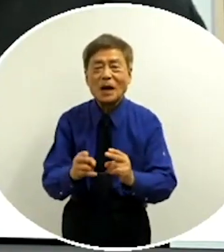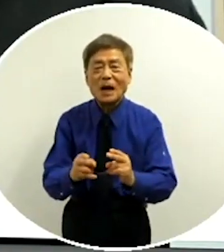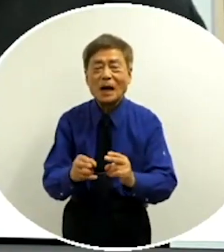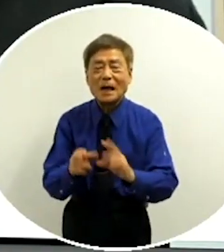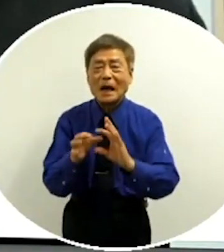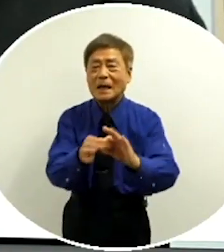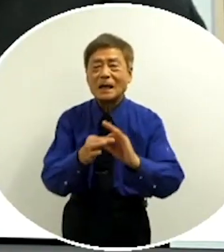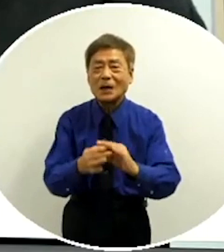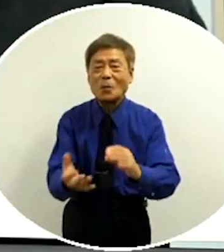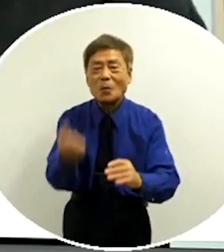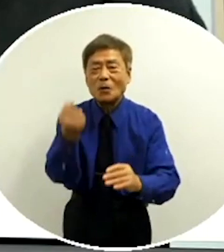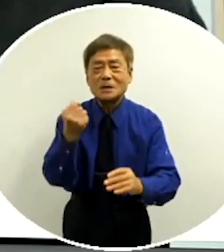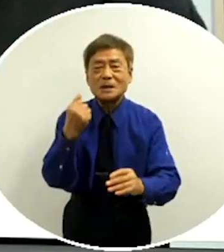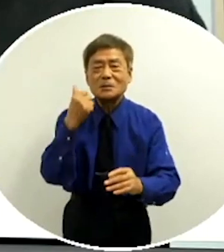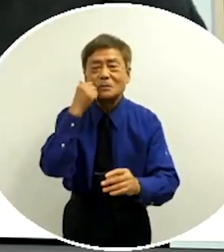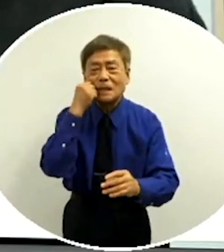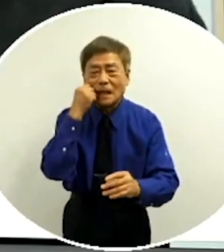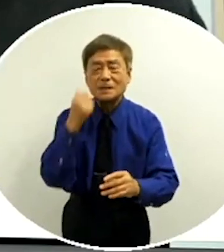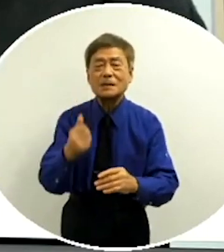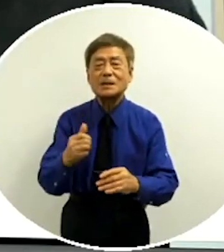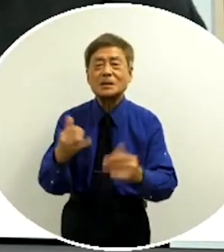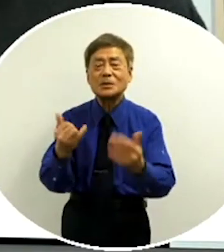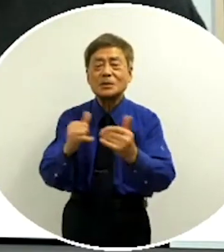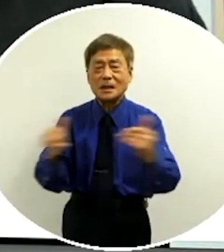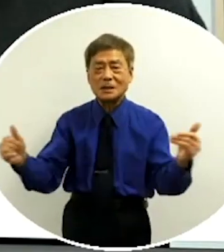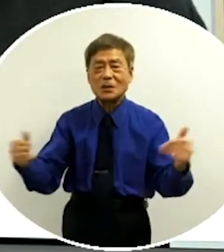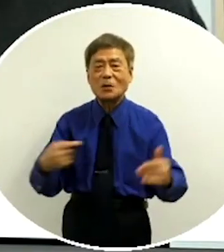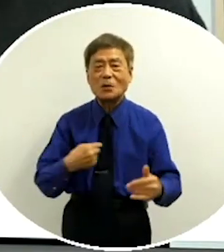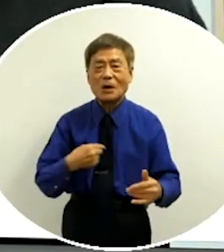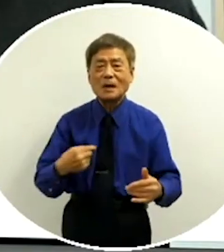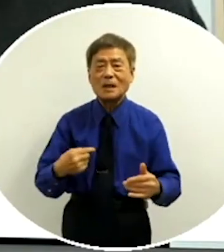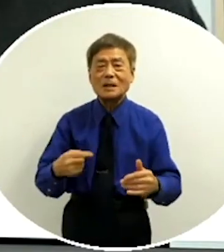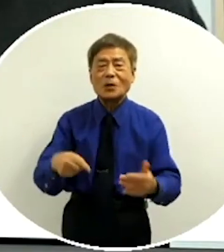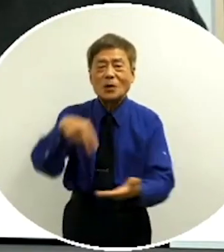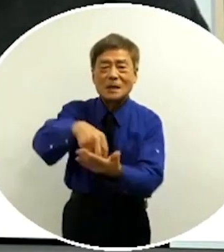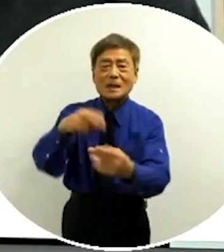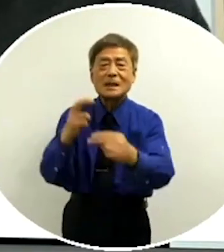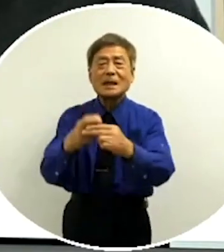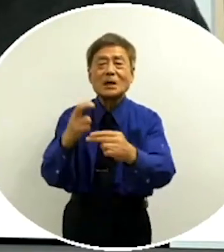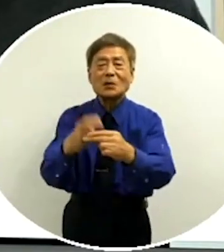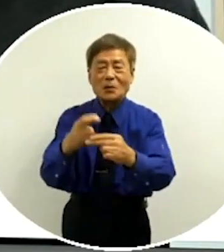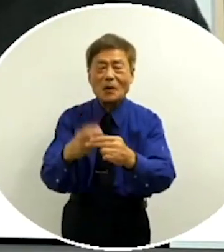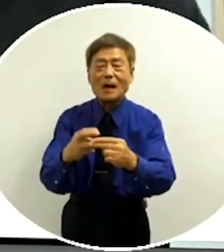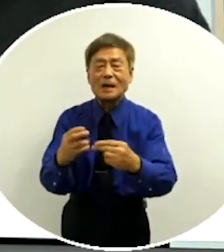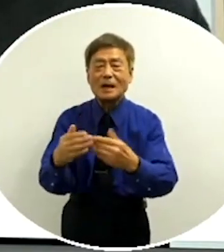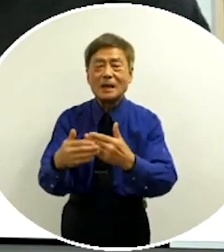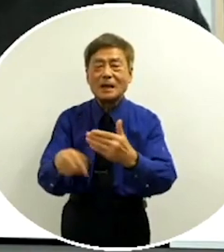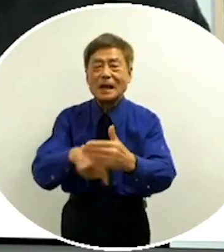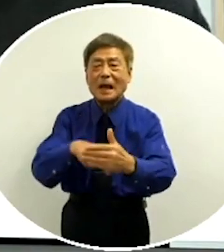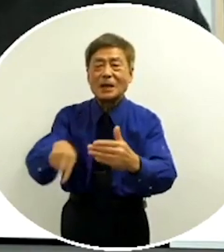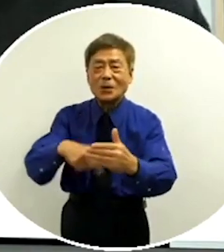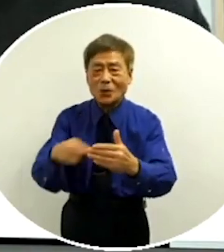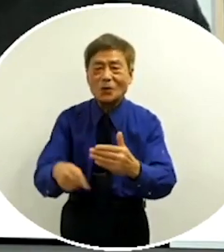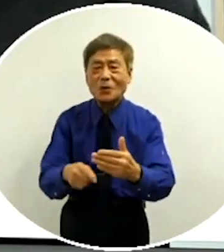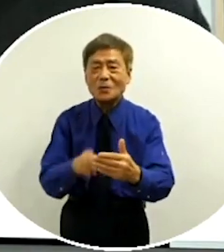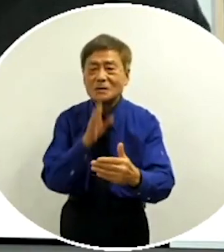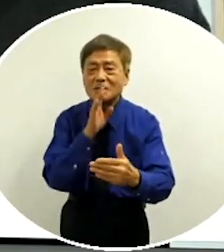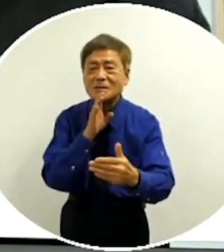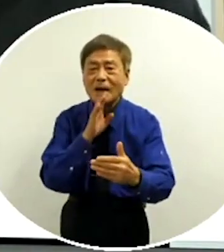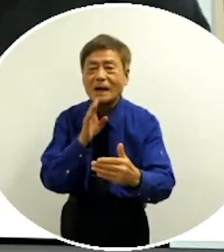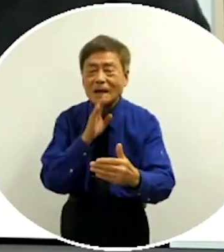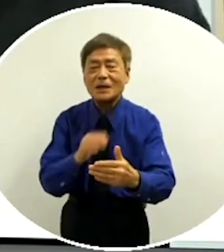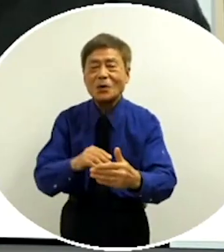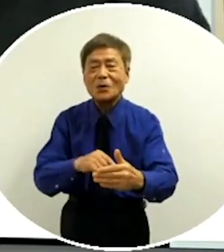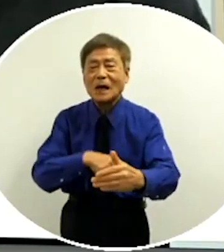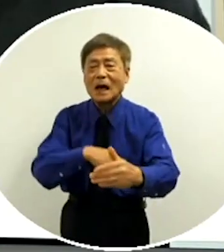ないんだと思うんですねその活動がやっぱりわが党が少ないんだと思うですよ形をつくったり歯を作ったりするのは甘いか